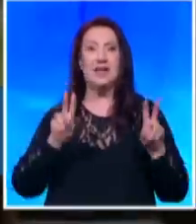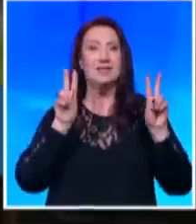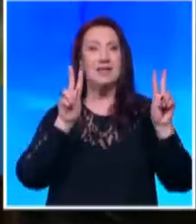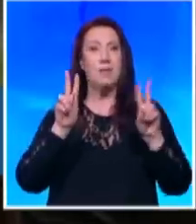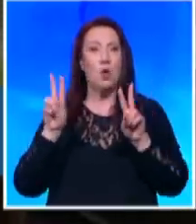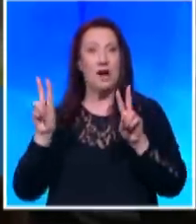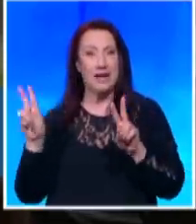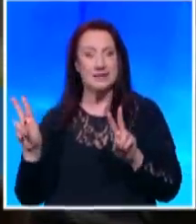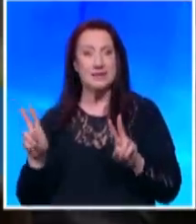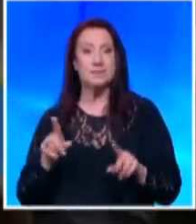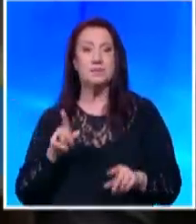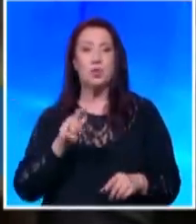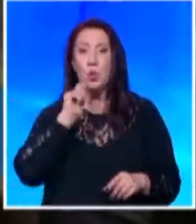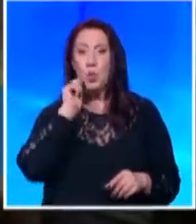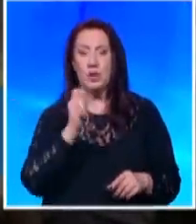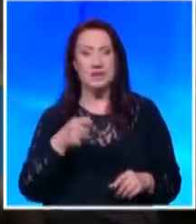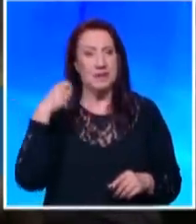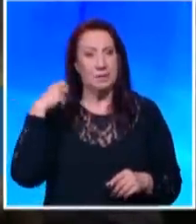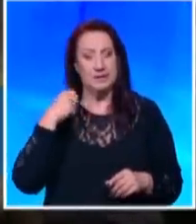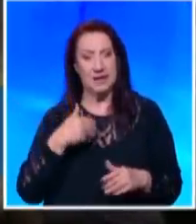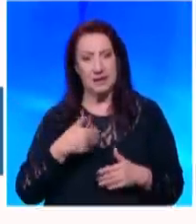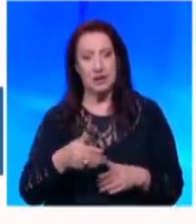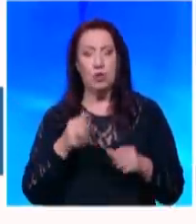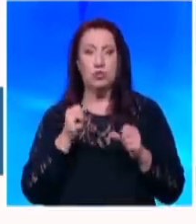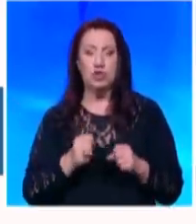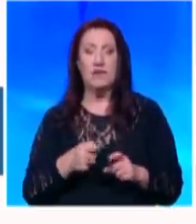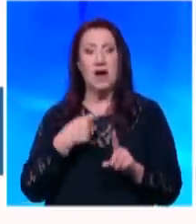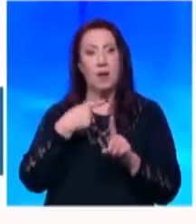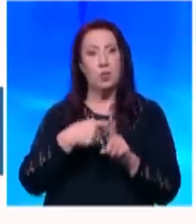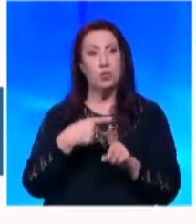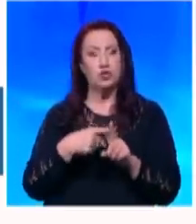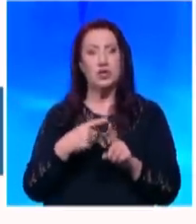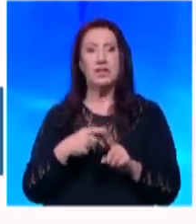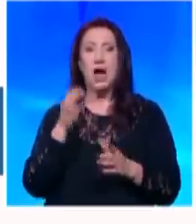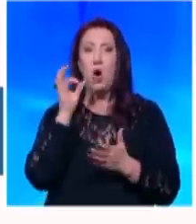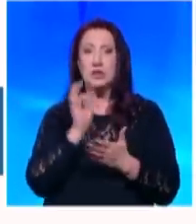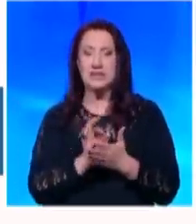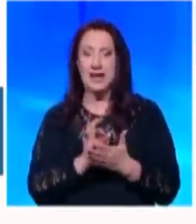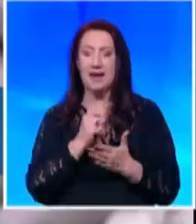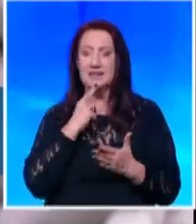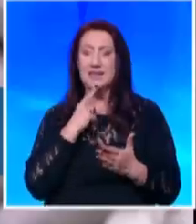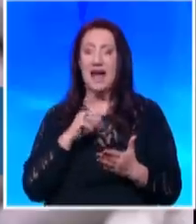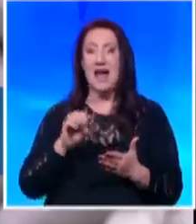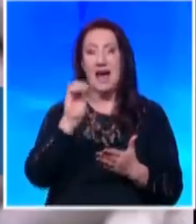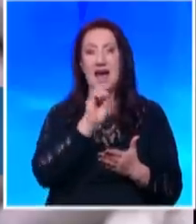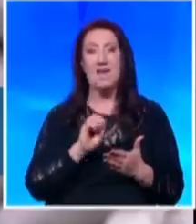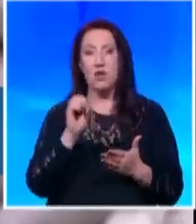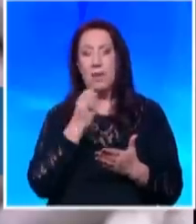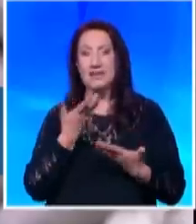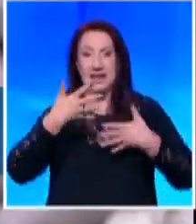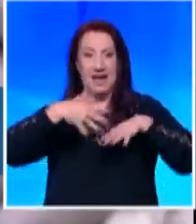Украинският президент очаква през юни положителна оценка за процеса на европейска интеграция. Определи като